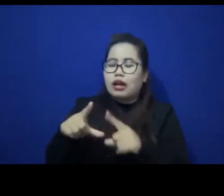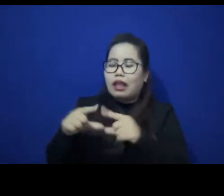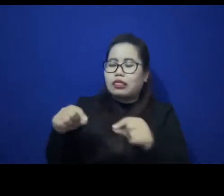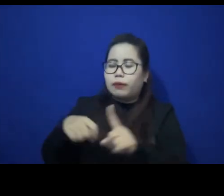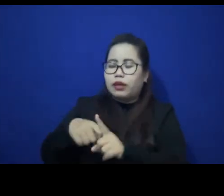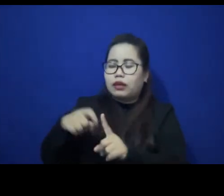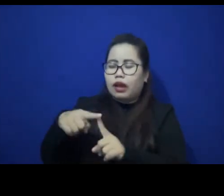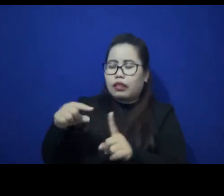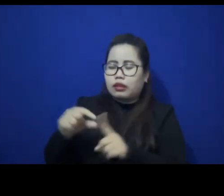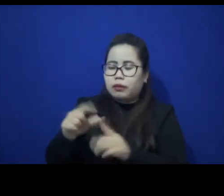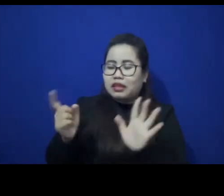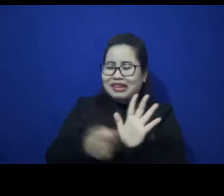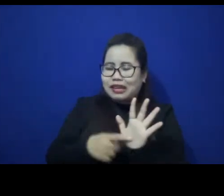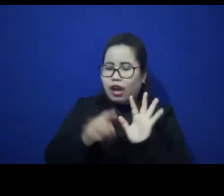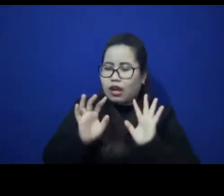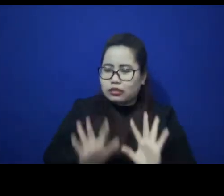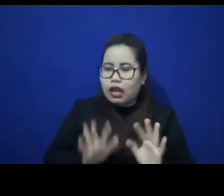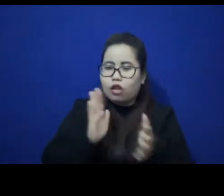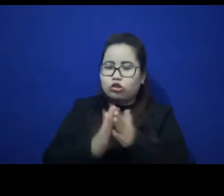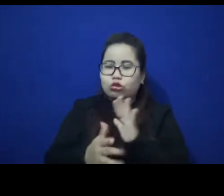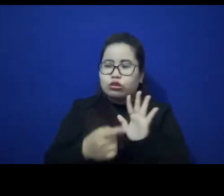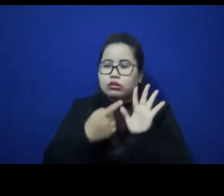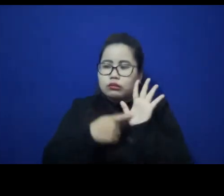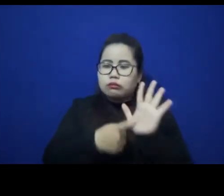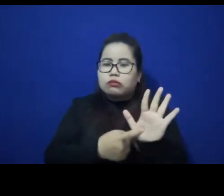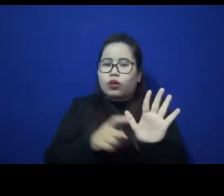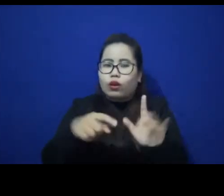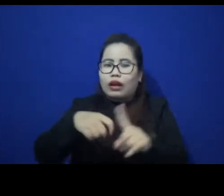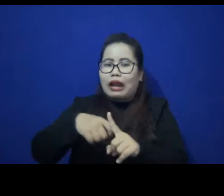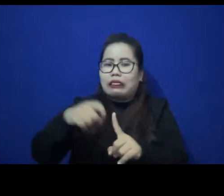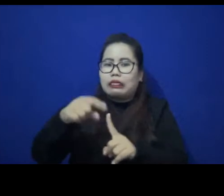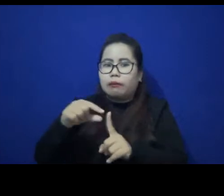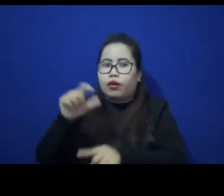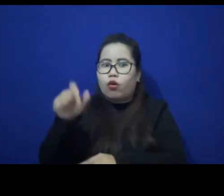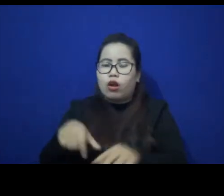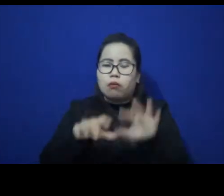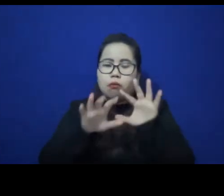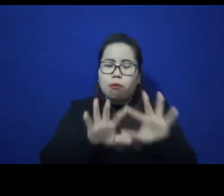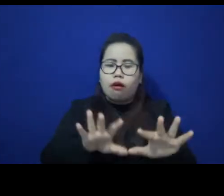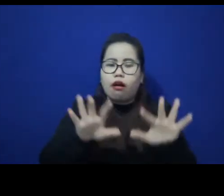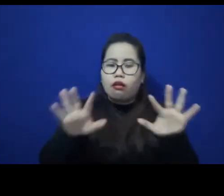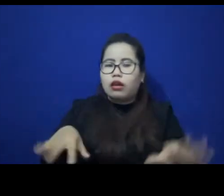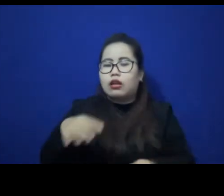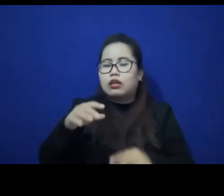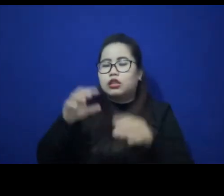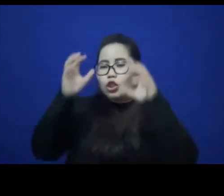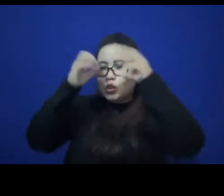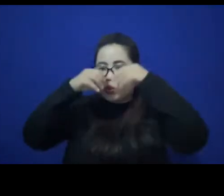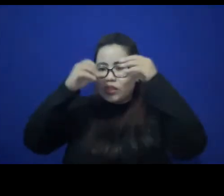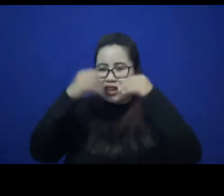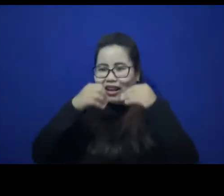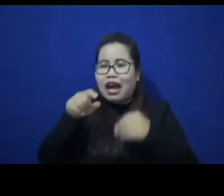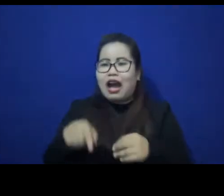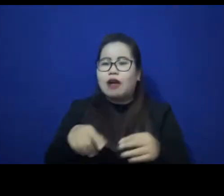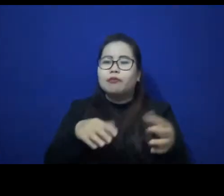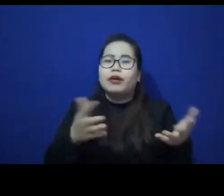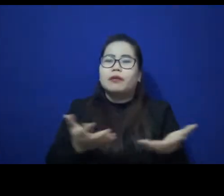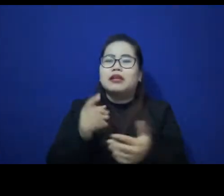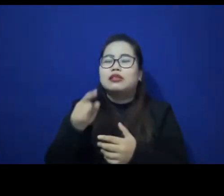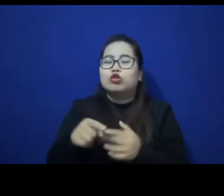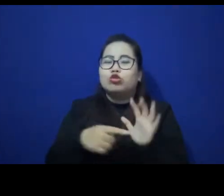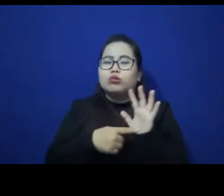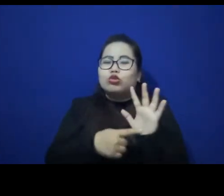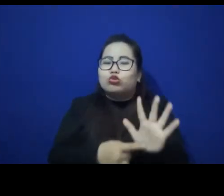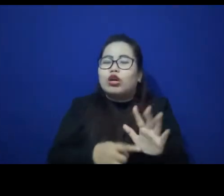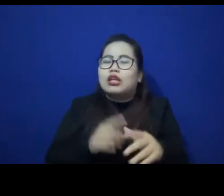image itu akan kelihatan KTP orang tuh banyak gitu ya eh di Google itu kan disitu menunjukkan ke